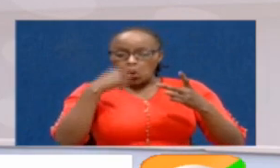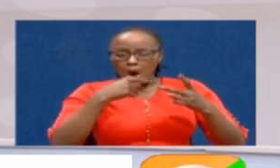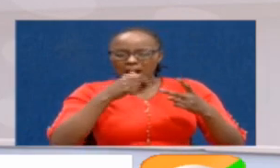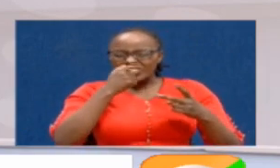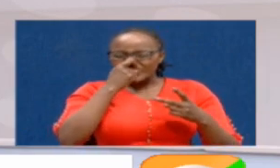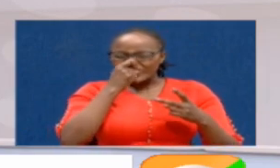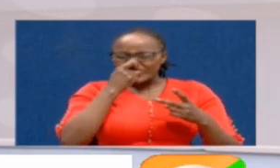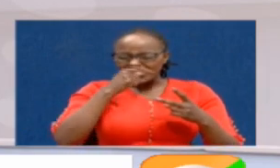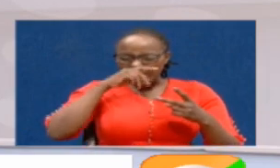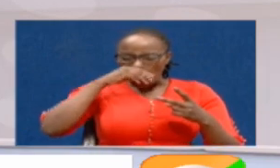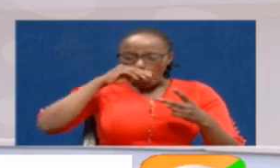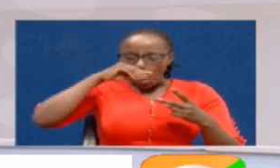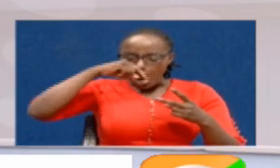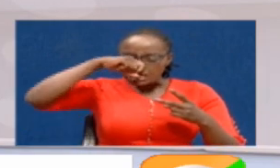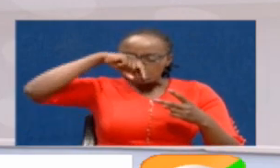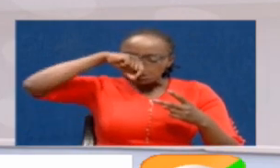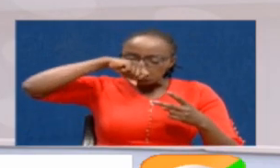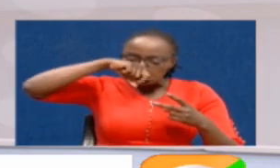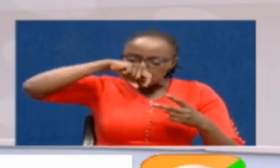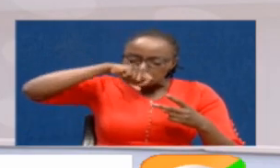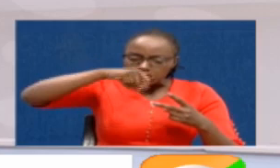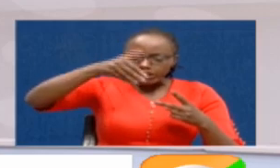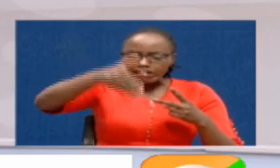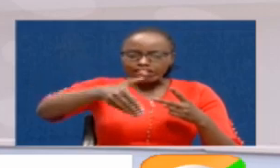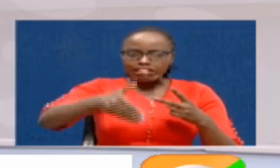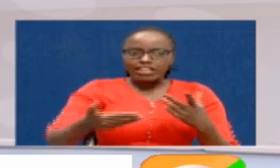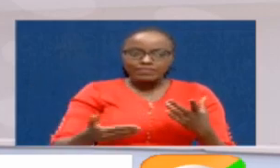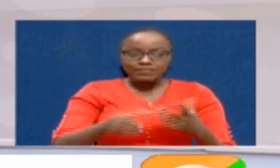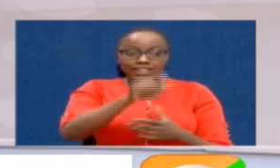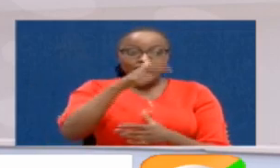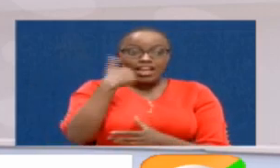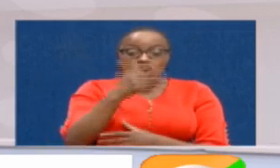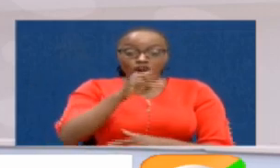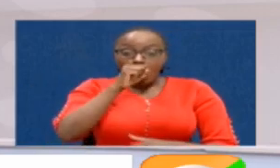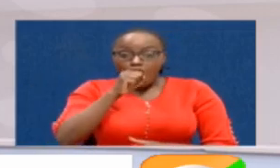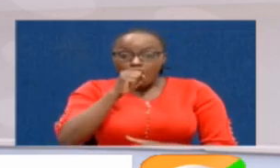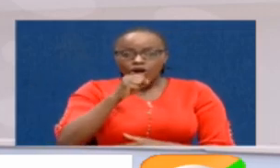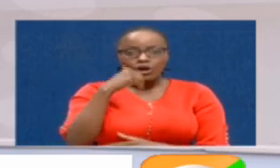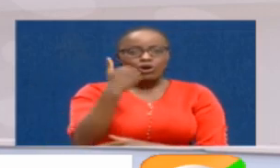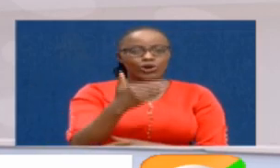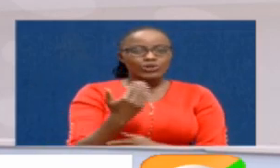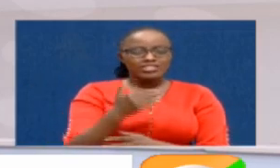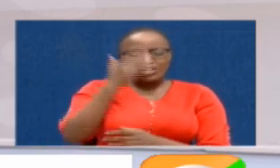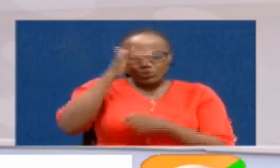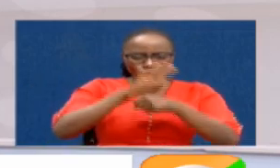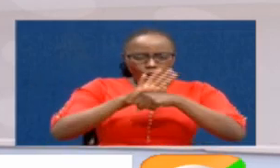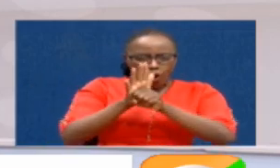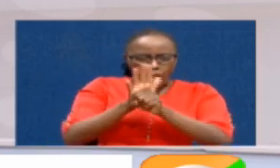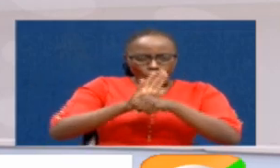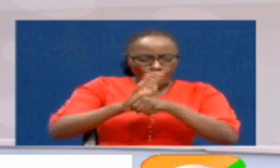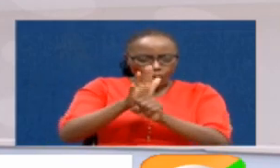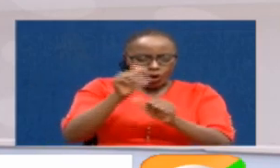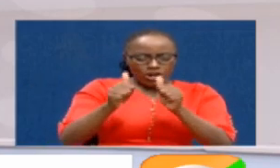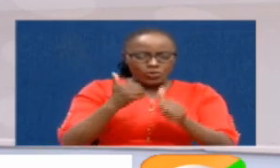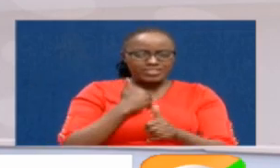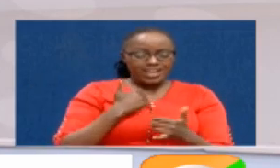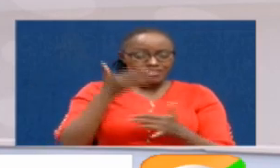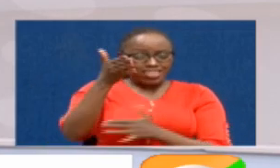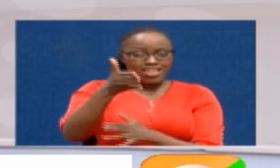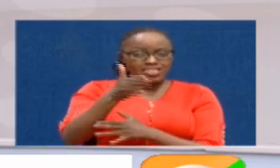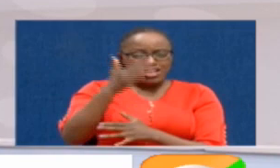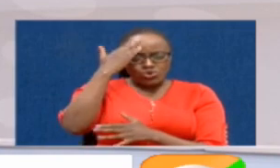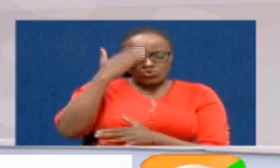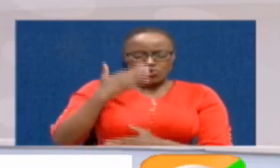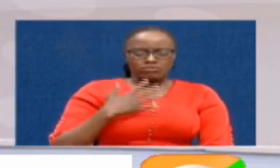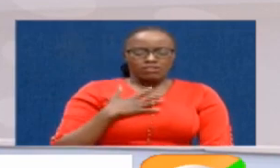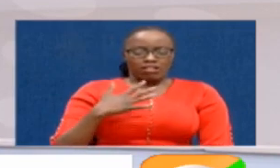kamasi zinamtoka. Kuna mwenye kukohoa, na hii korona iliyoingia, na ndio homa za